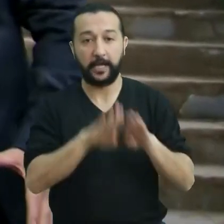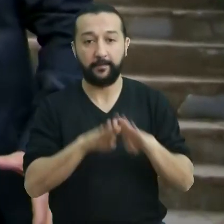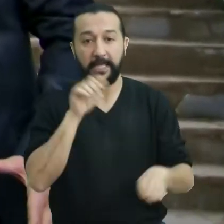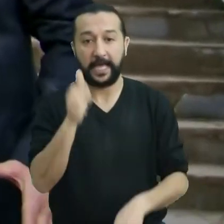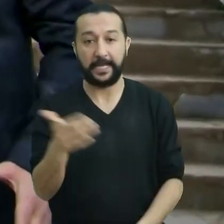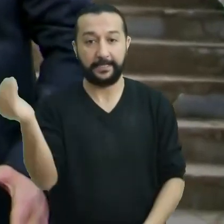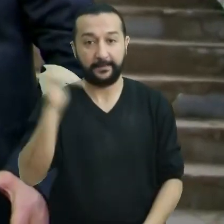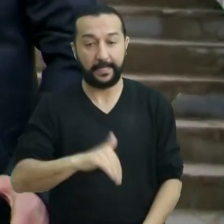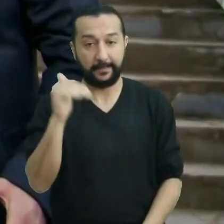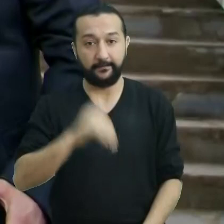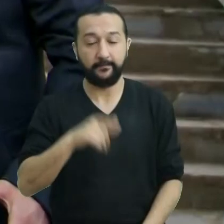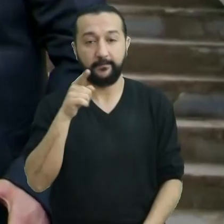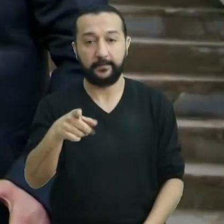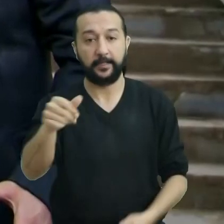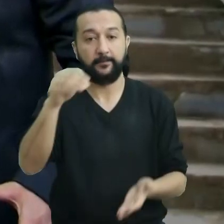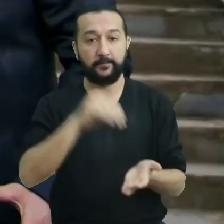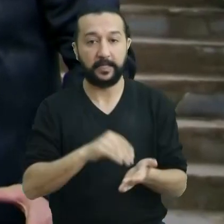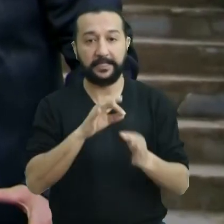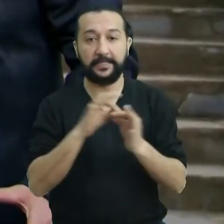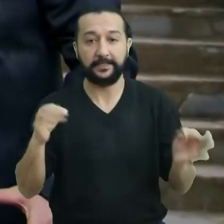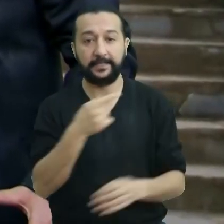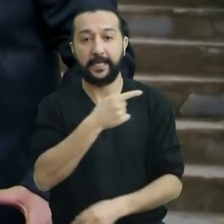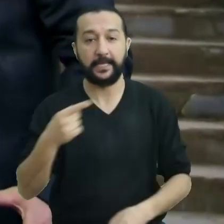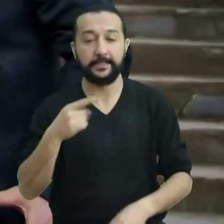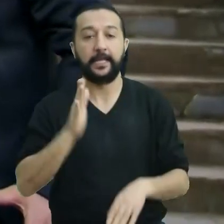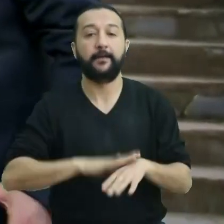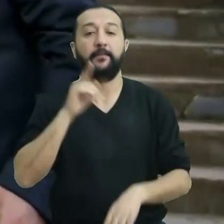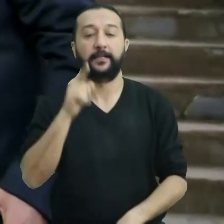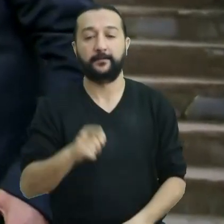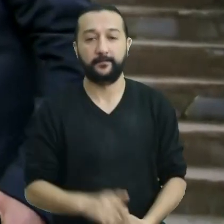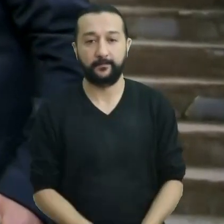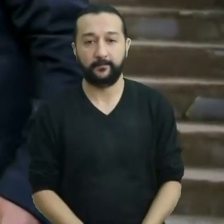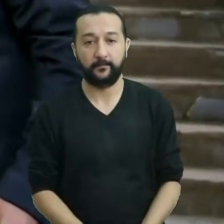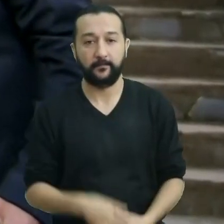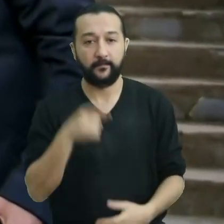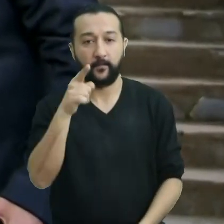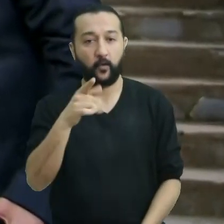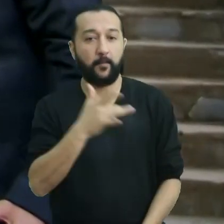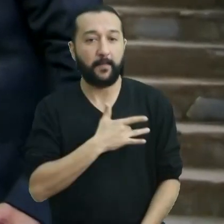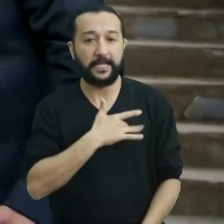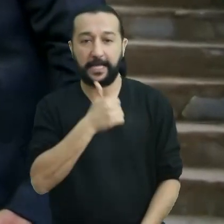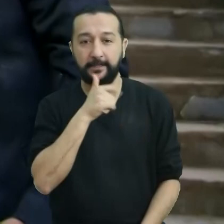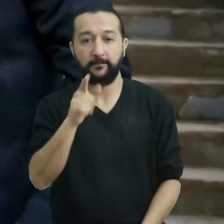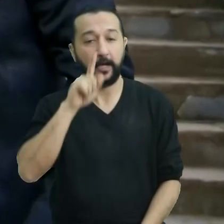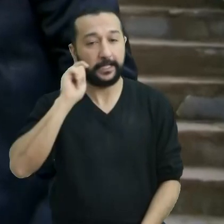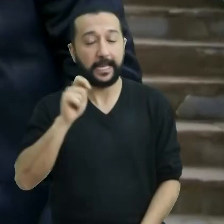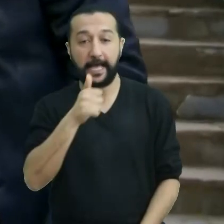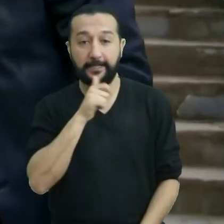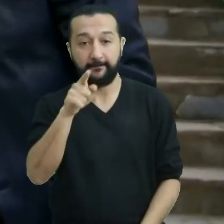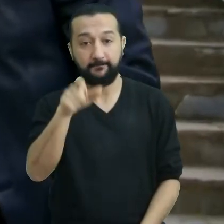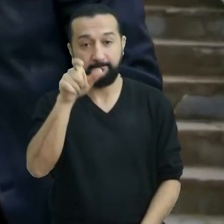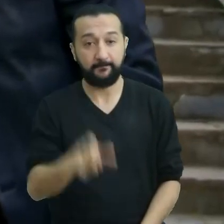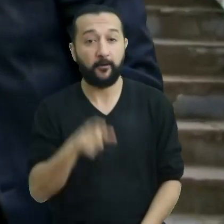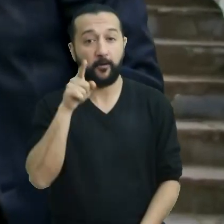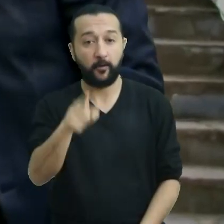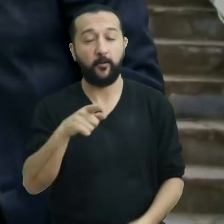her geçişte bahşişi hiç esirgemedi. O mert, o delikanlı,